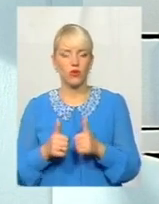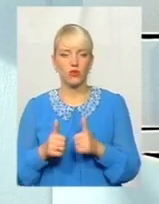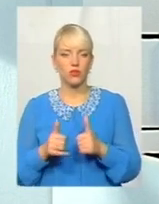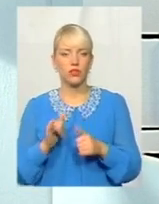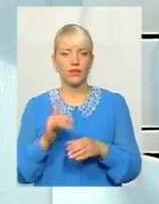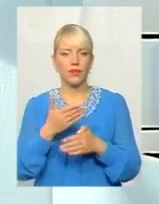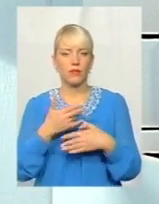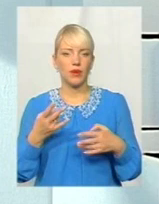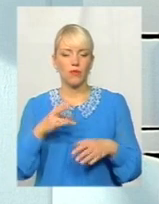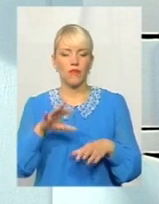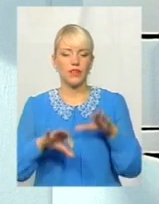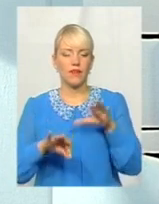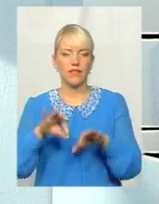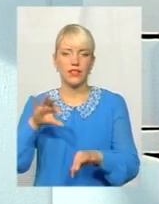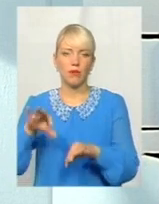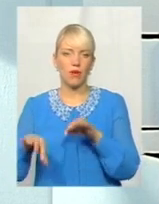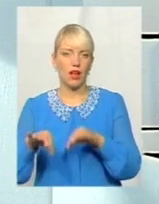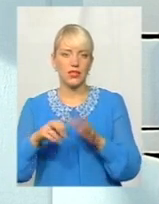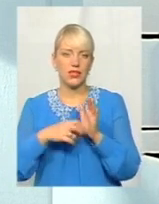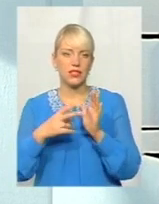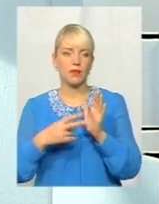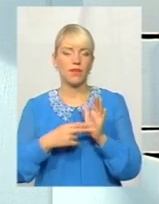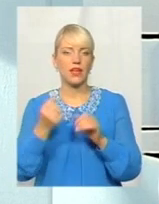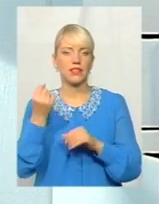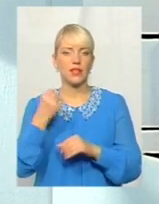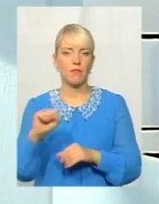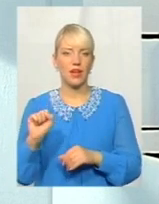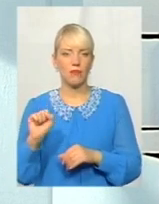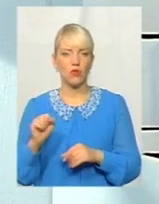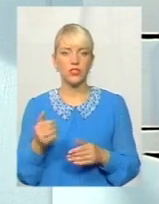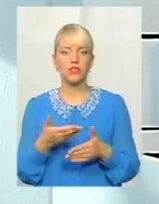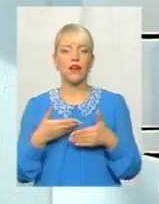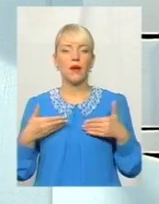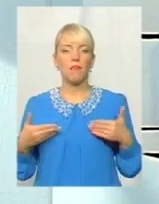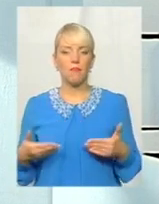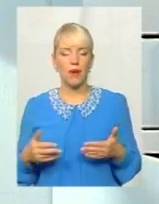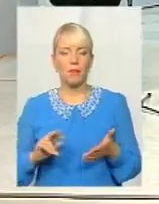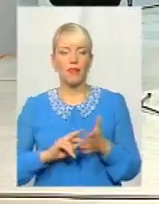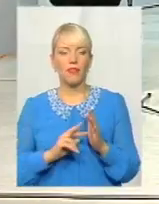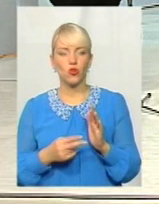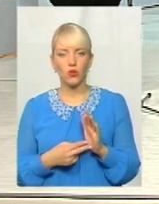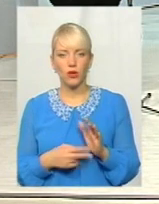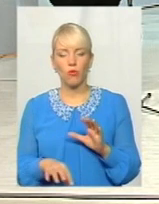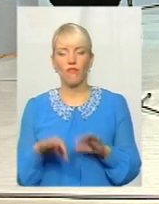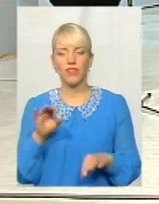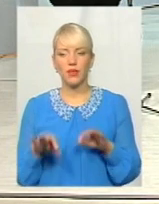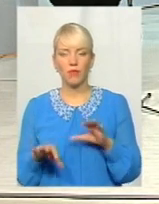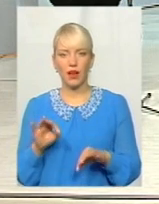маємо відібрати 17 переможців. Ми плануємо